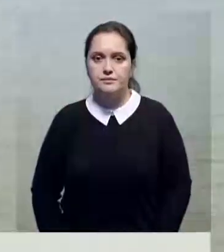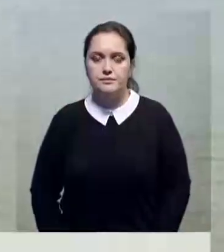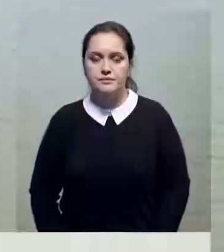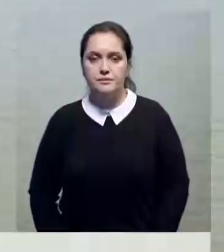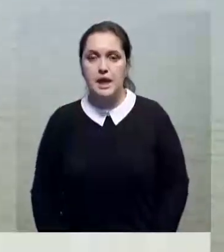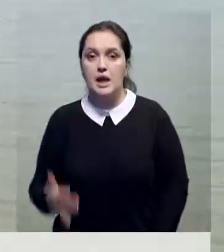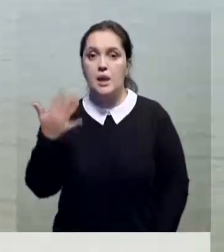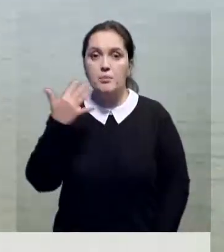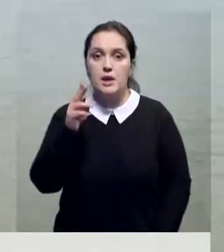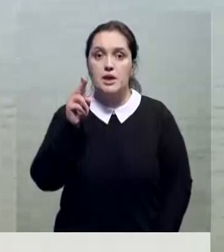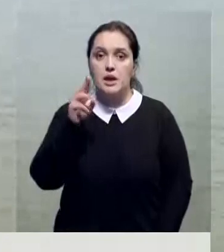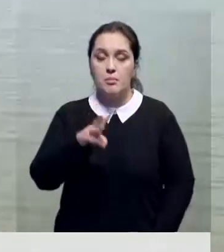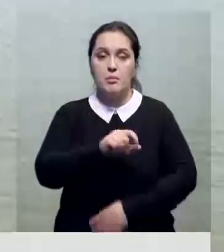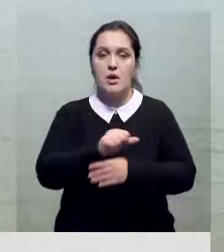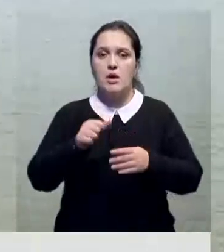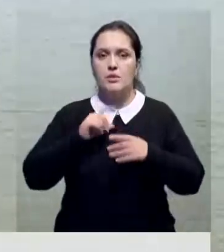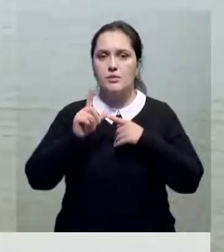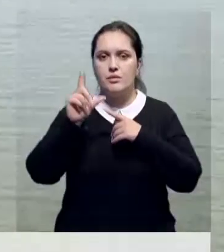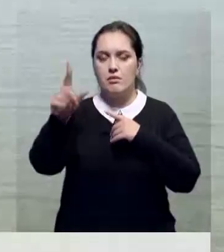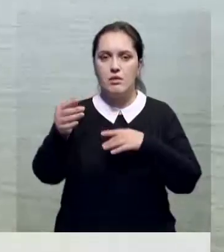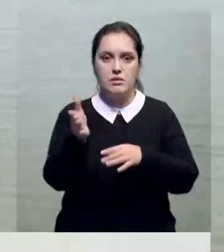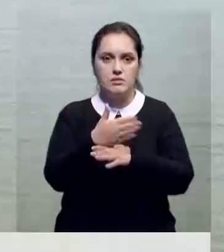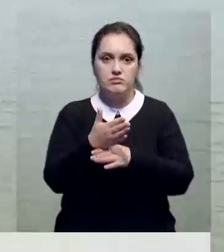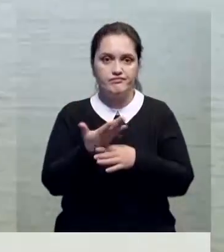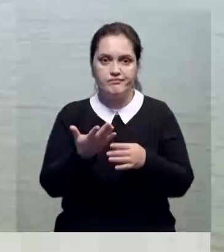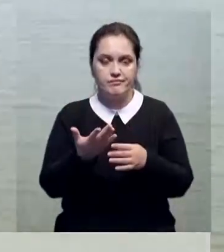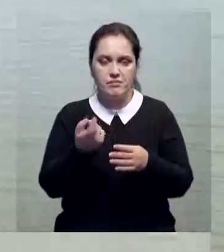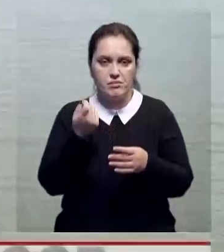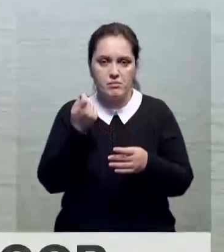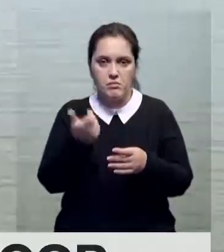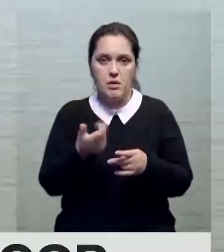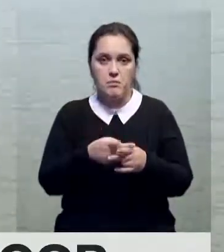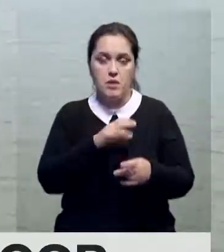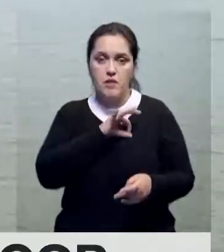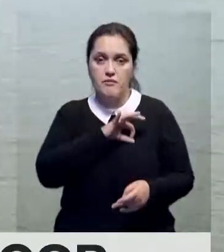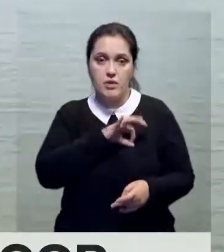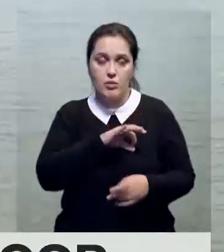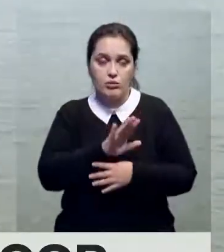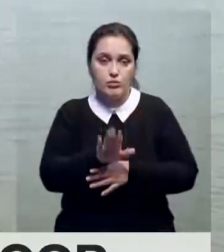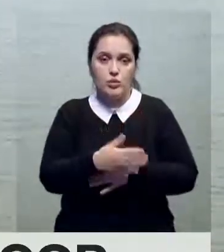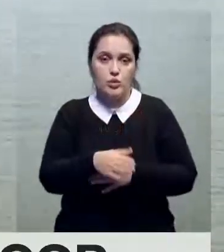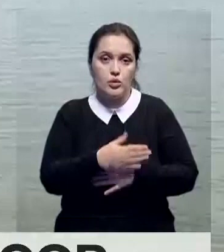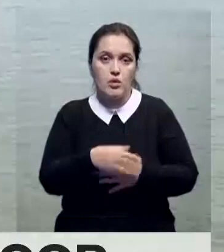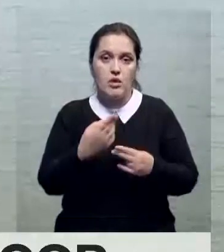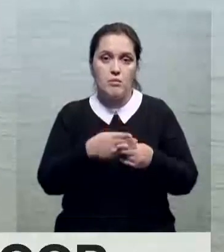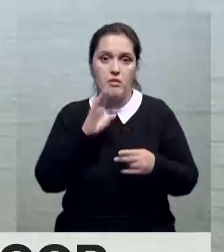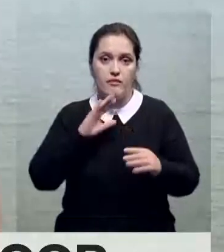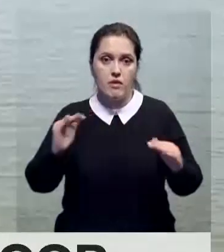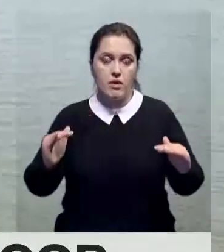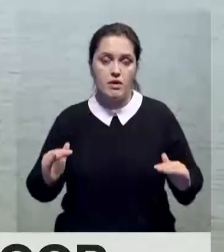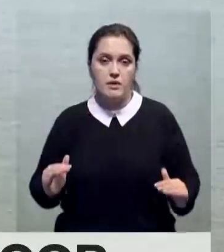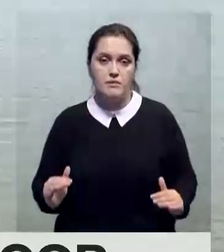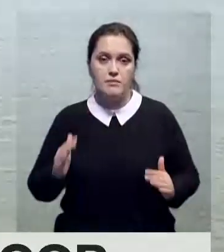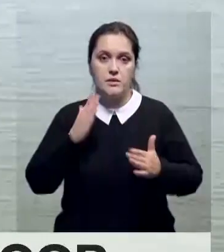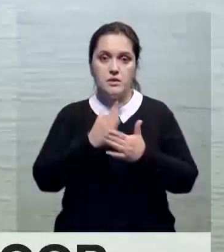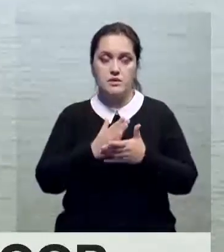За 50 километров от берега отплываем, а рыбы все равно почти нет. Улов не оправдывает даже транспортные расходы. К тому же мелководье. И